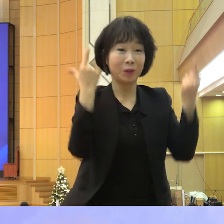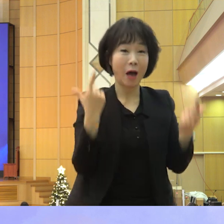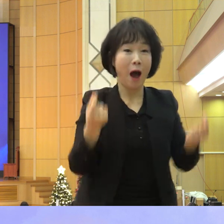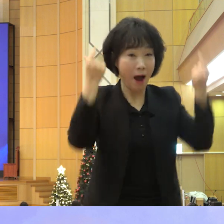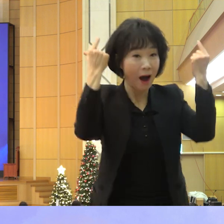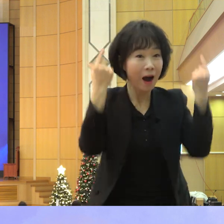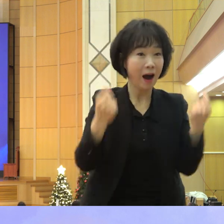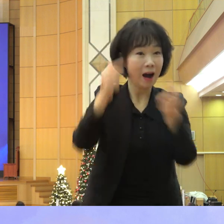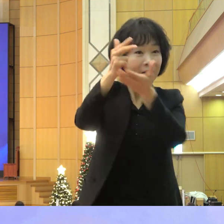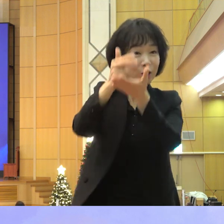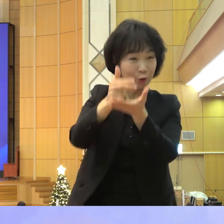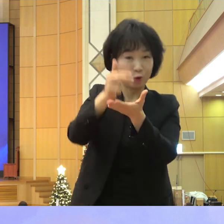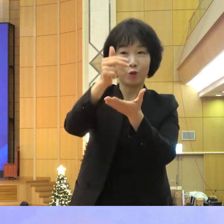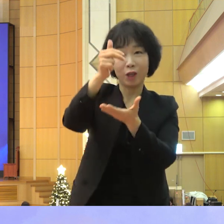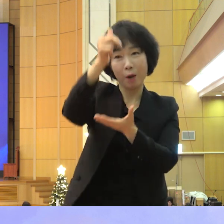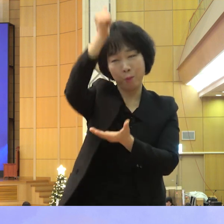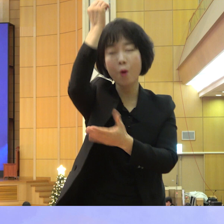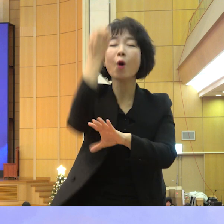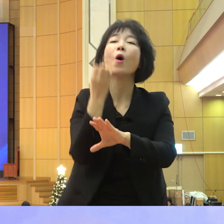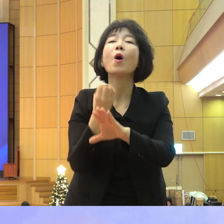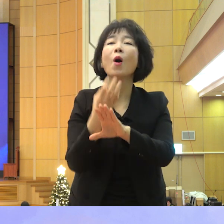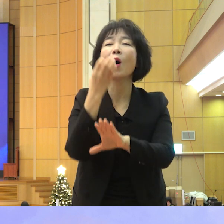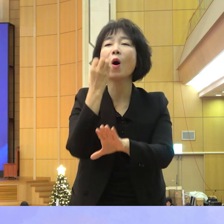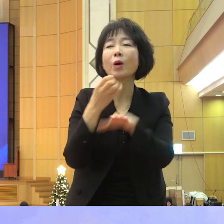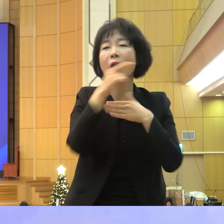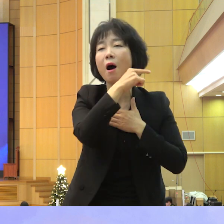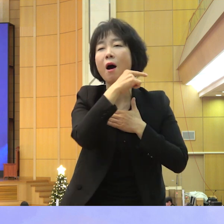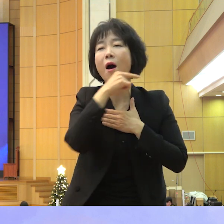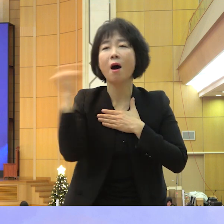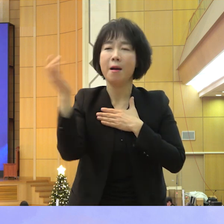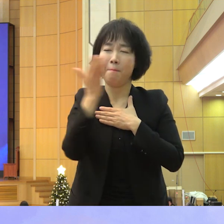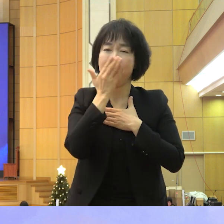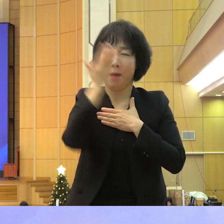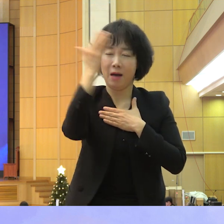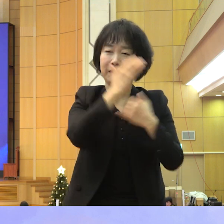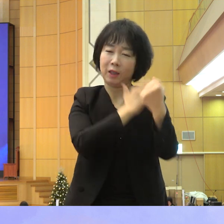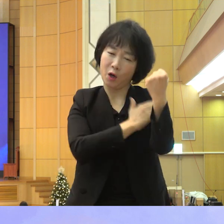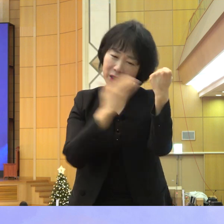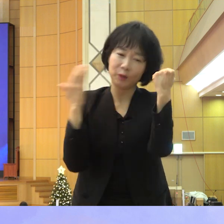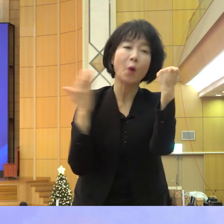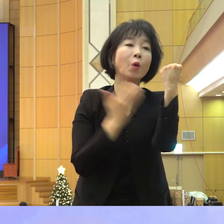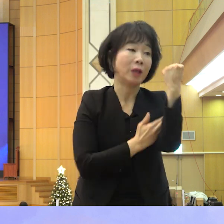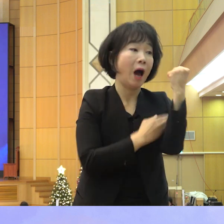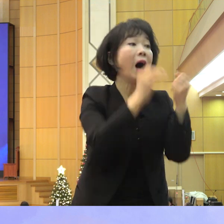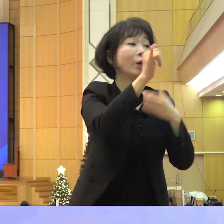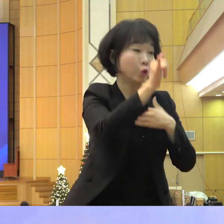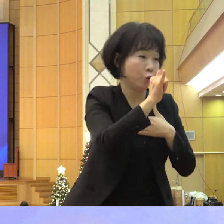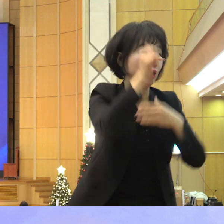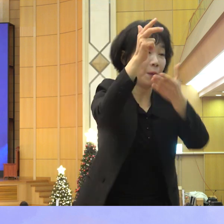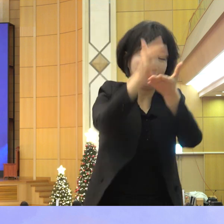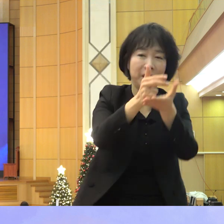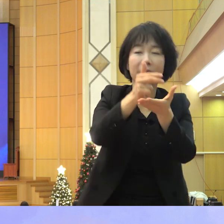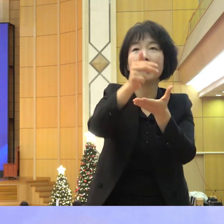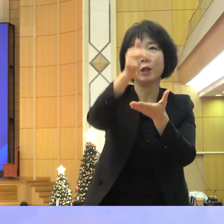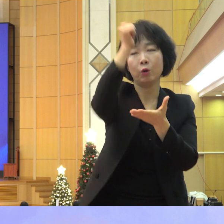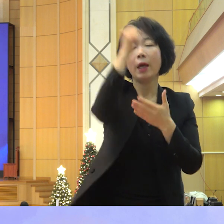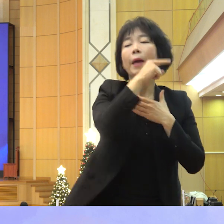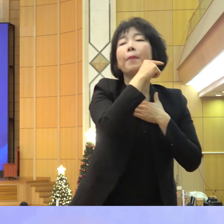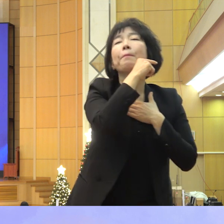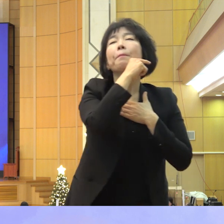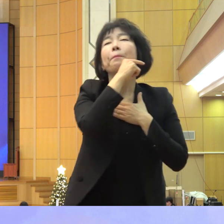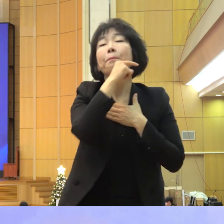능력이 또다. 주의 보혈 능력이 또다. 주의 피